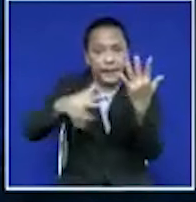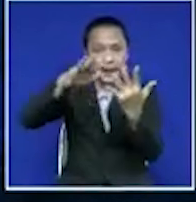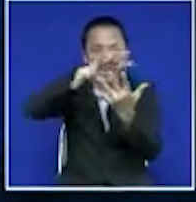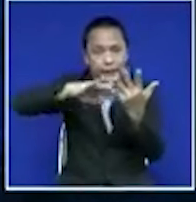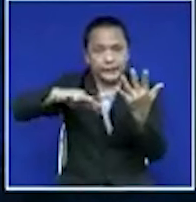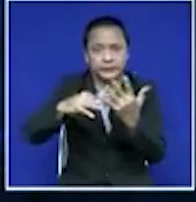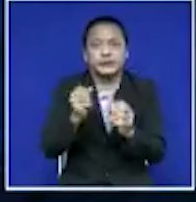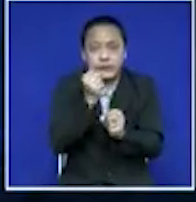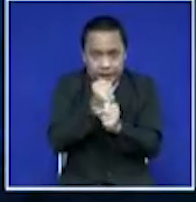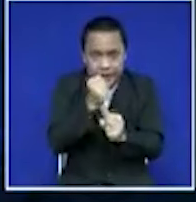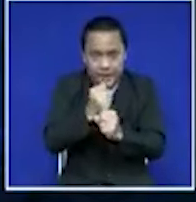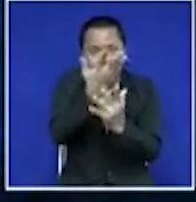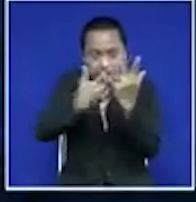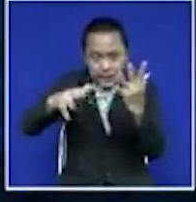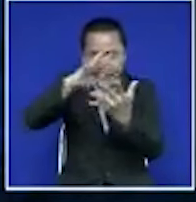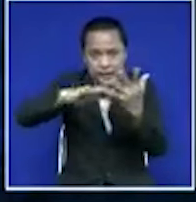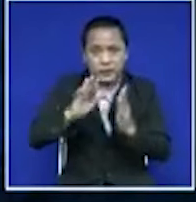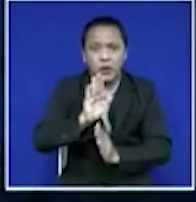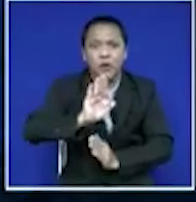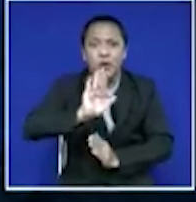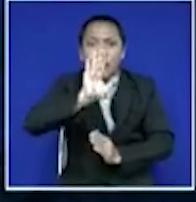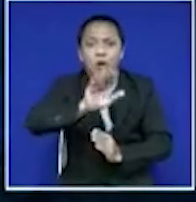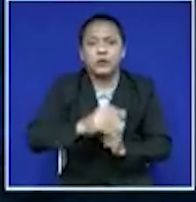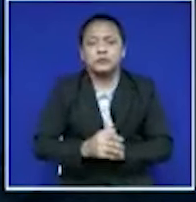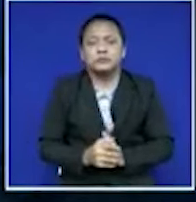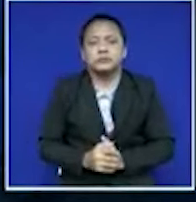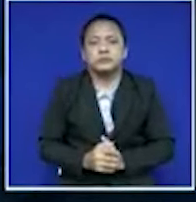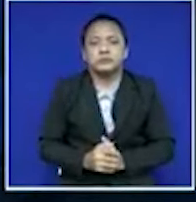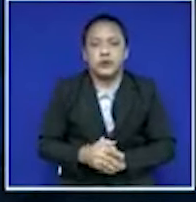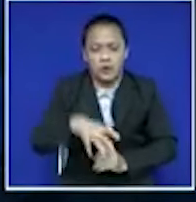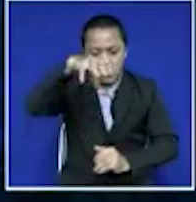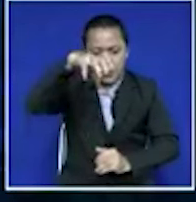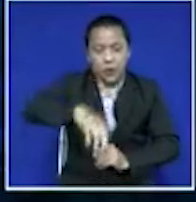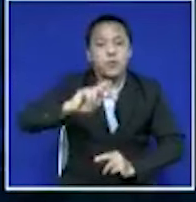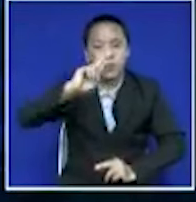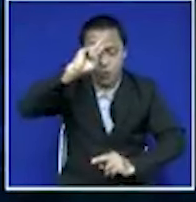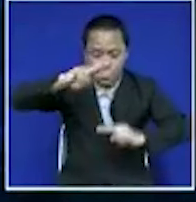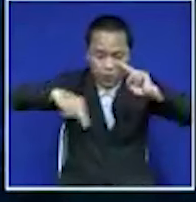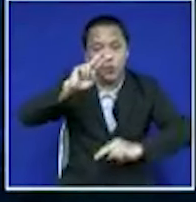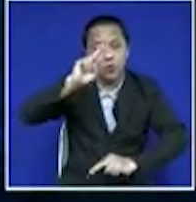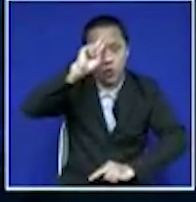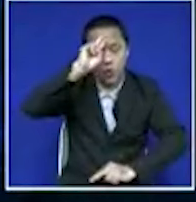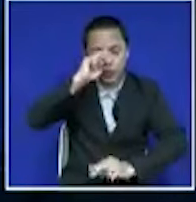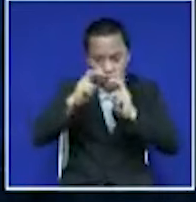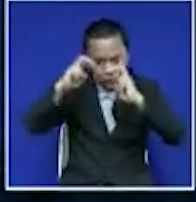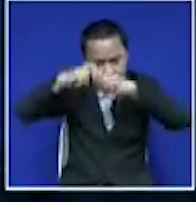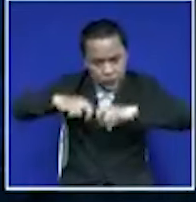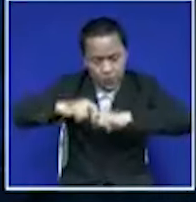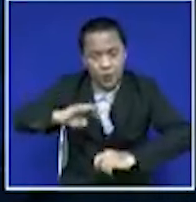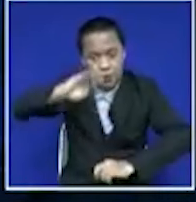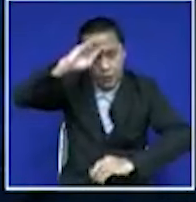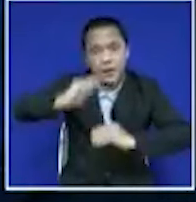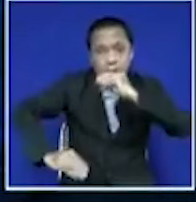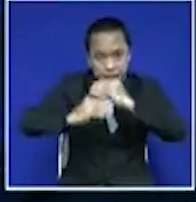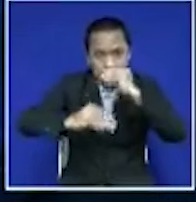อันนี้เป็นอีกอันนึงนะครับเป็นแผนงานของทางกรมควบคุมโรคจะไปดูไปค้นหาผู้ป่วยเพิ่มเ